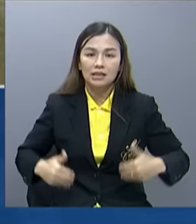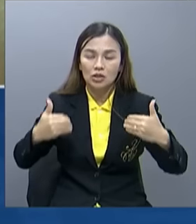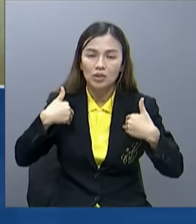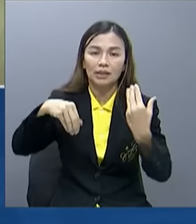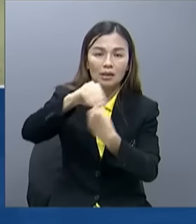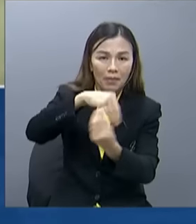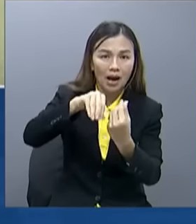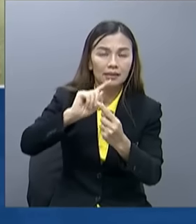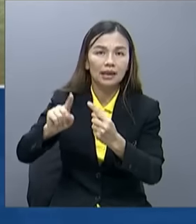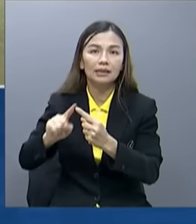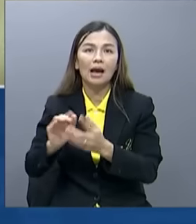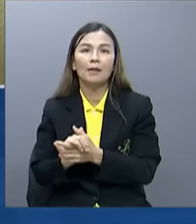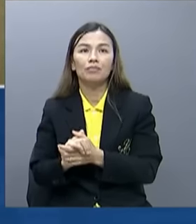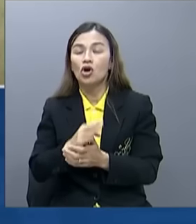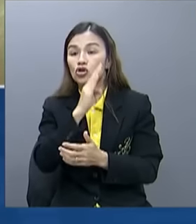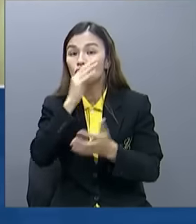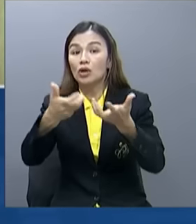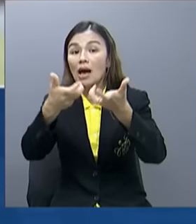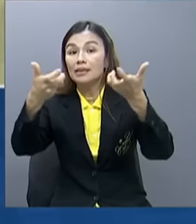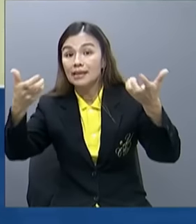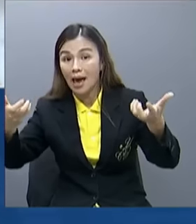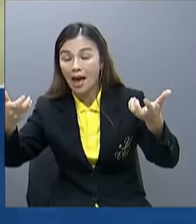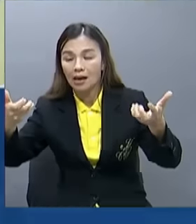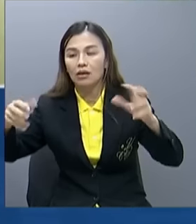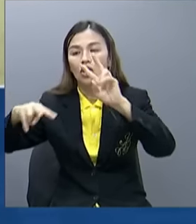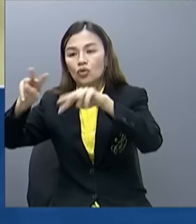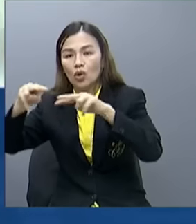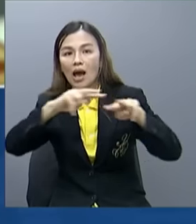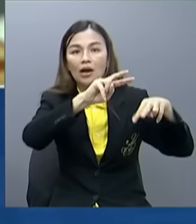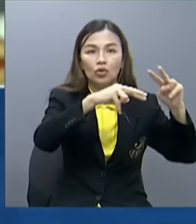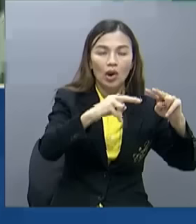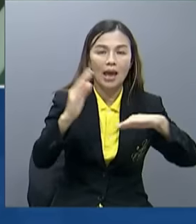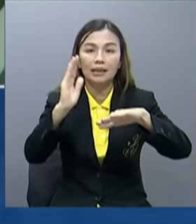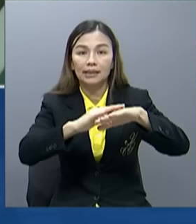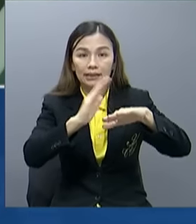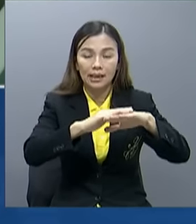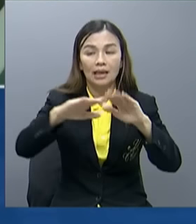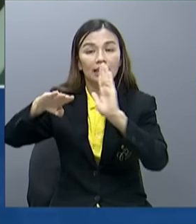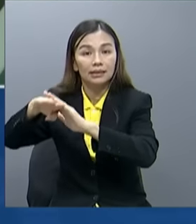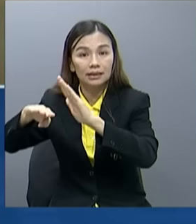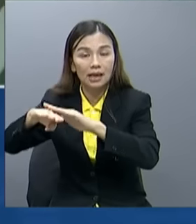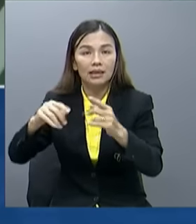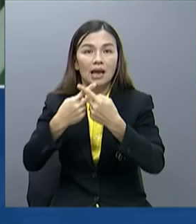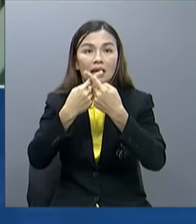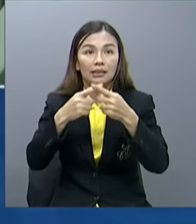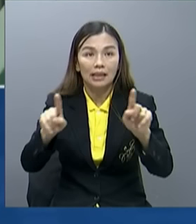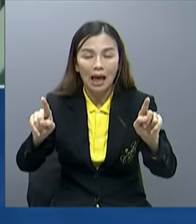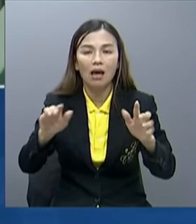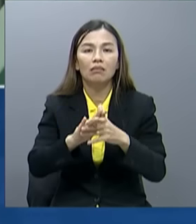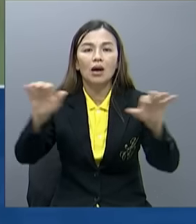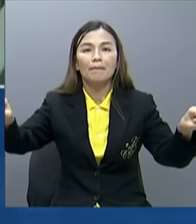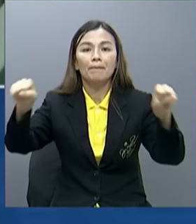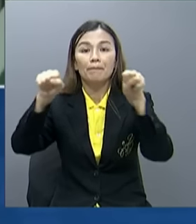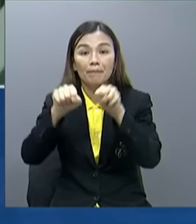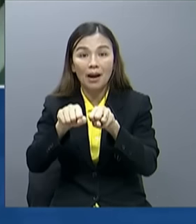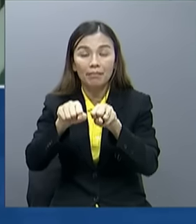จะทำงานได้ดีกว่าถ้าต่างคนต่างช่วยกันดูแลเพื่อเหมือนกับคอยเตือนกันและกันทีนี้ถ้าเกิดว่าสองคนคือคนทั้งฝั่งรัฐบาลและคน